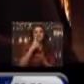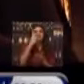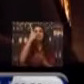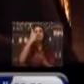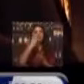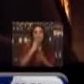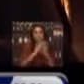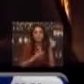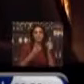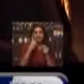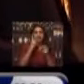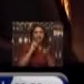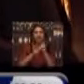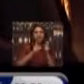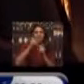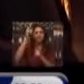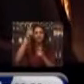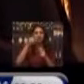برضو.